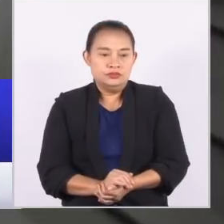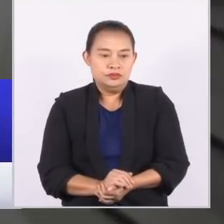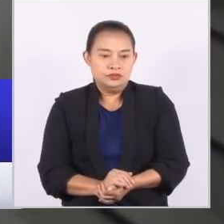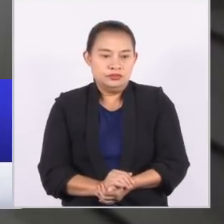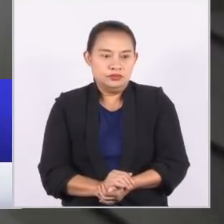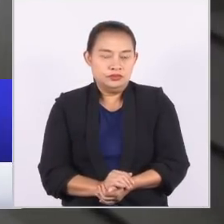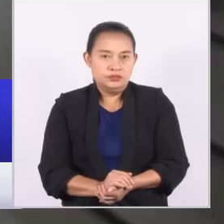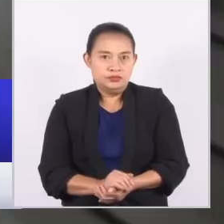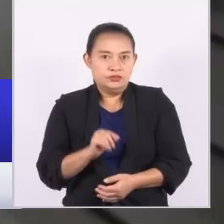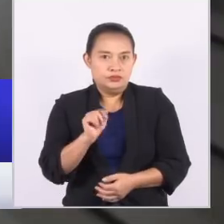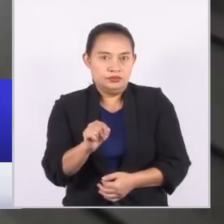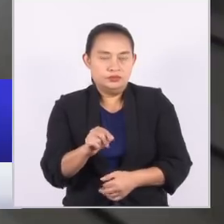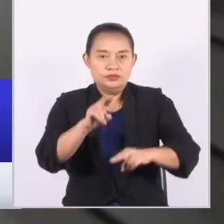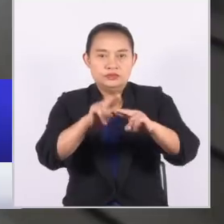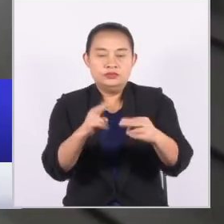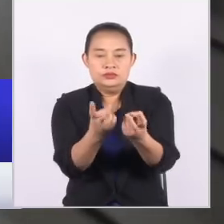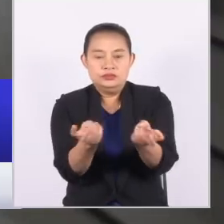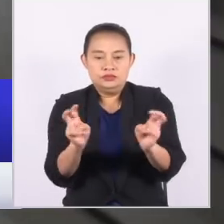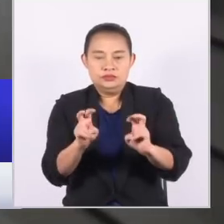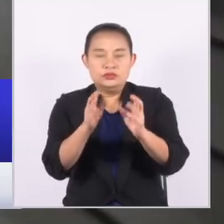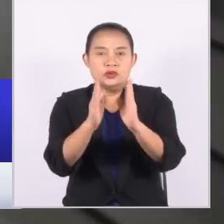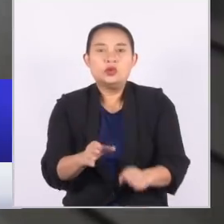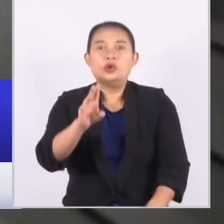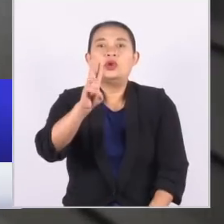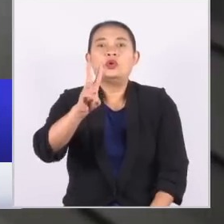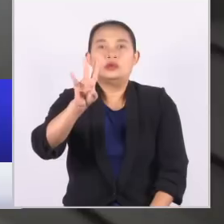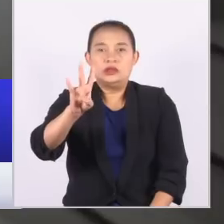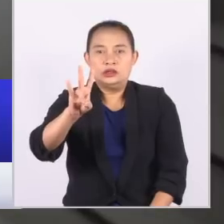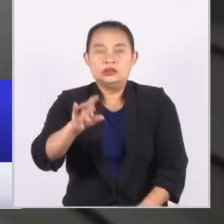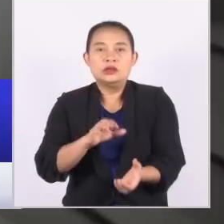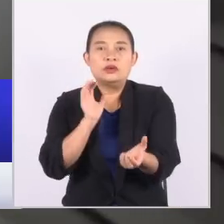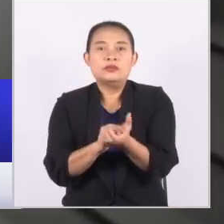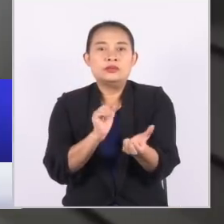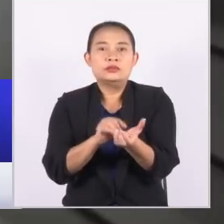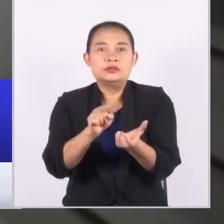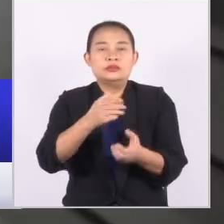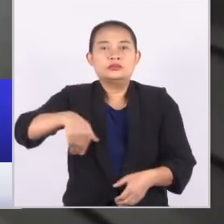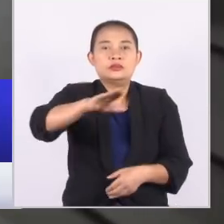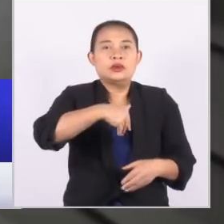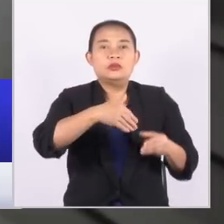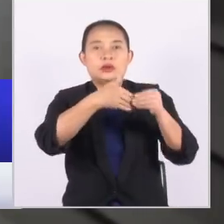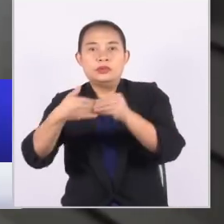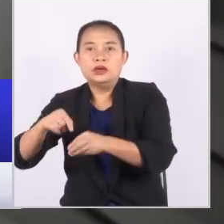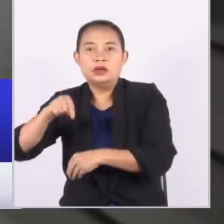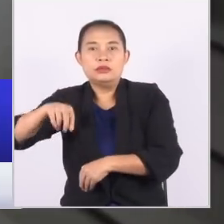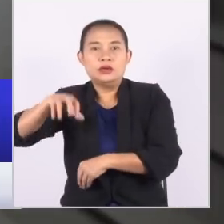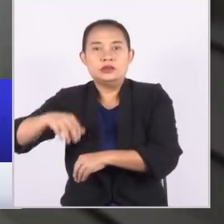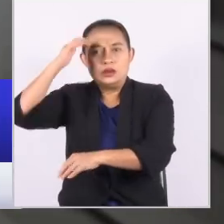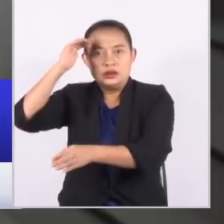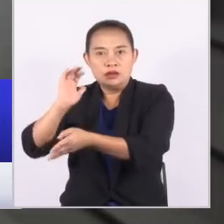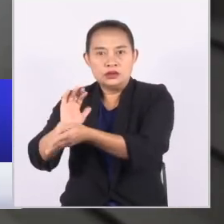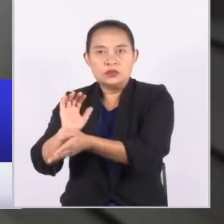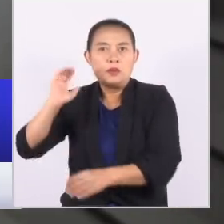นักลอบเล่นการพนันกันอยู่ประมาณ 6-7 คนประมาณนี้นะครับก็พามาโรงพักทั้งหมดเลยปรากฏว่ามีอยู่คน